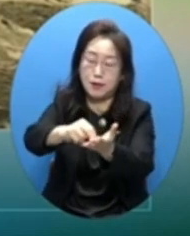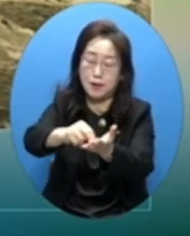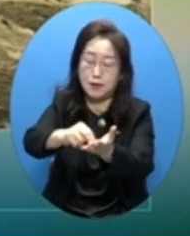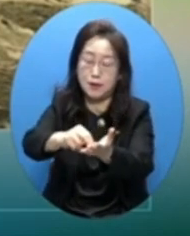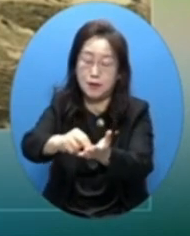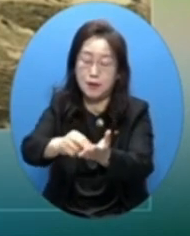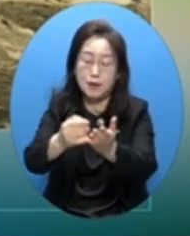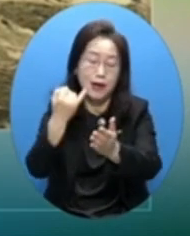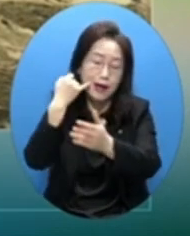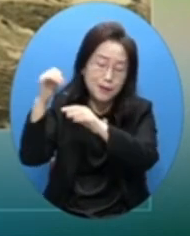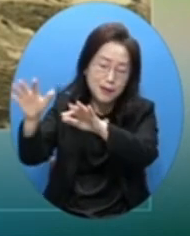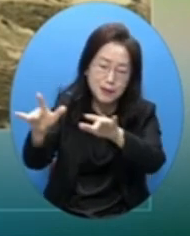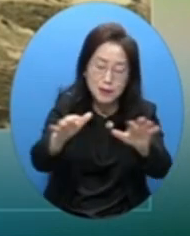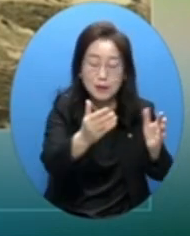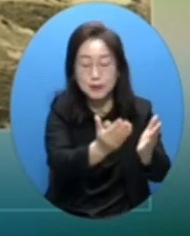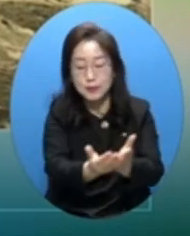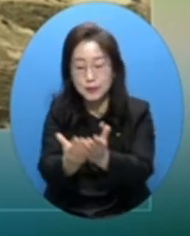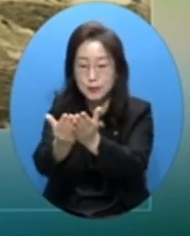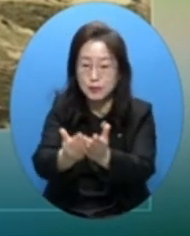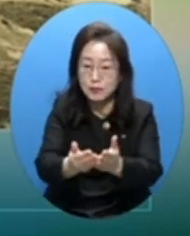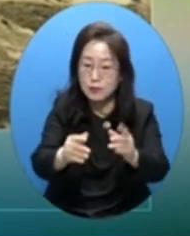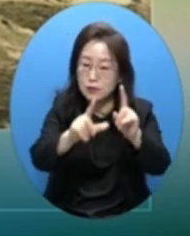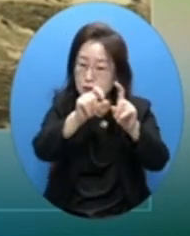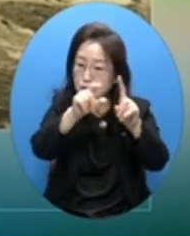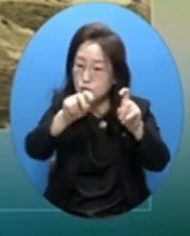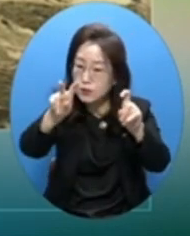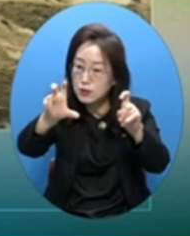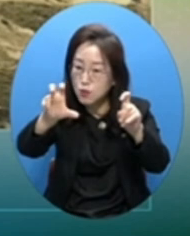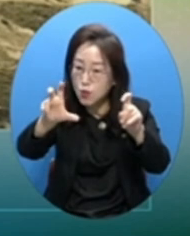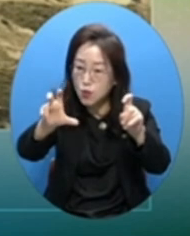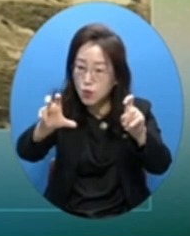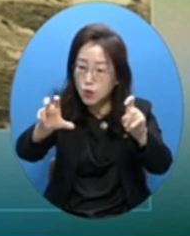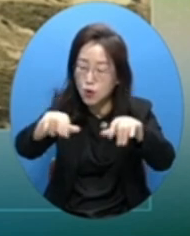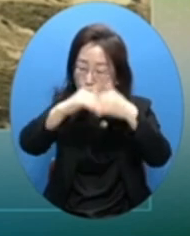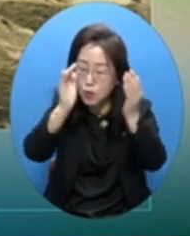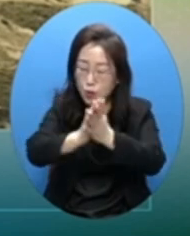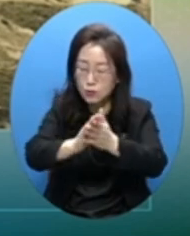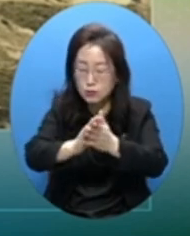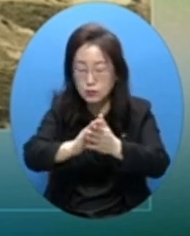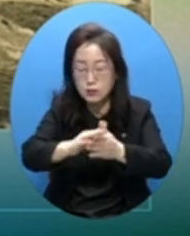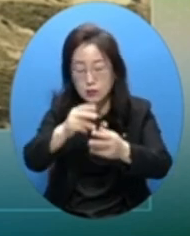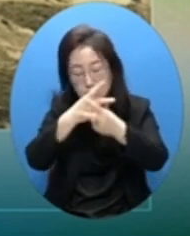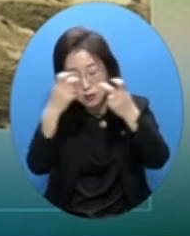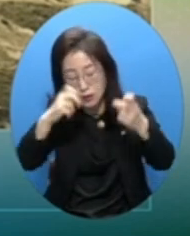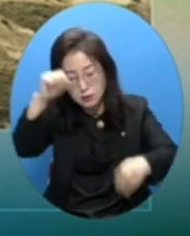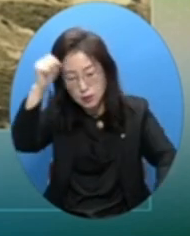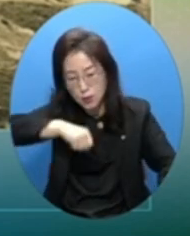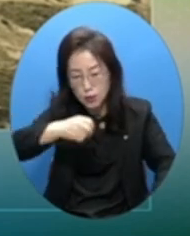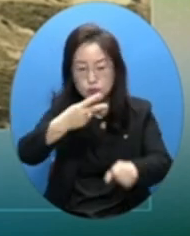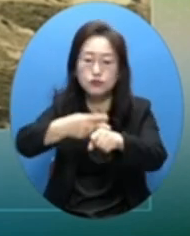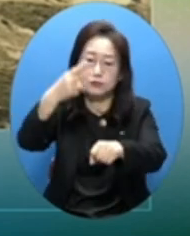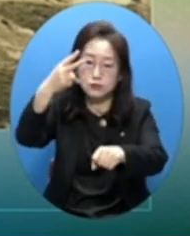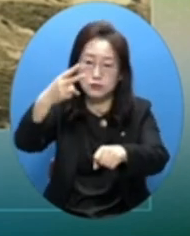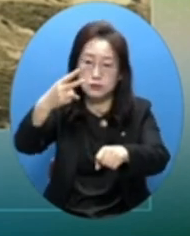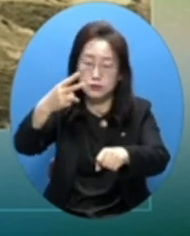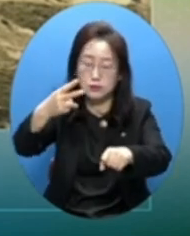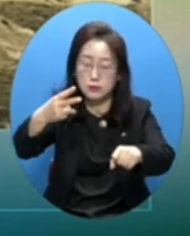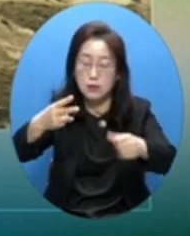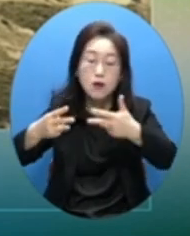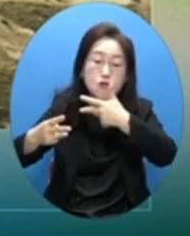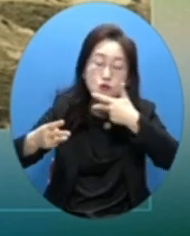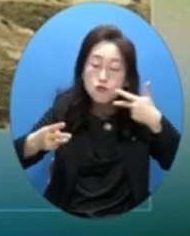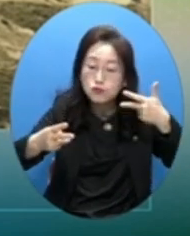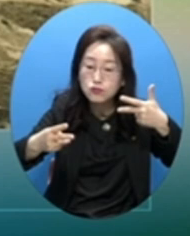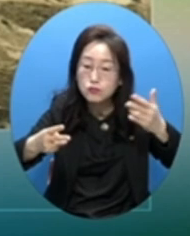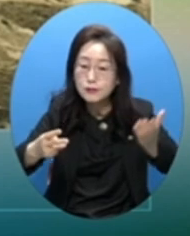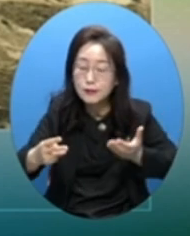중에 11월 22일 모든 승객이 잠든 새벽 2시 그 프랑스 객선이 영국 범선